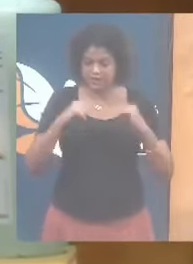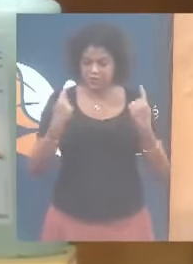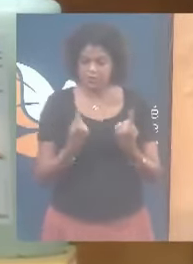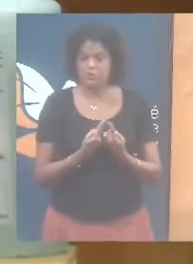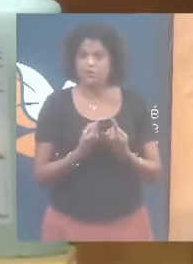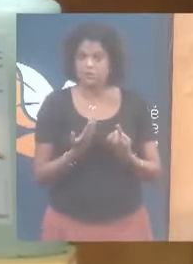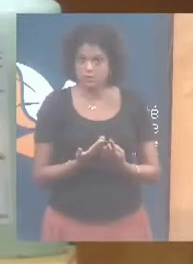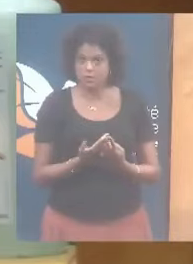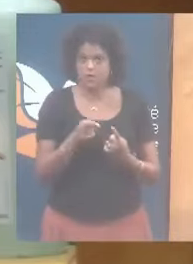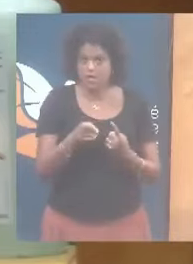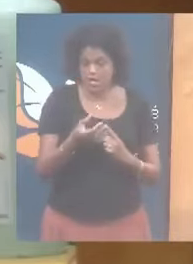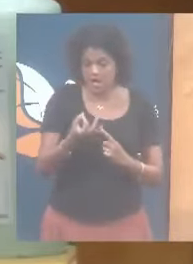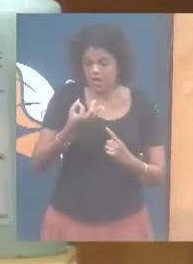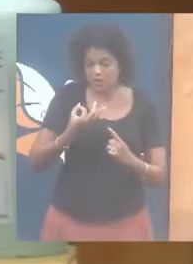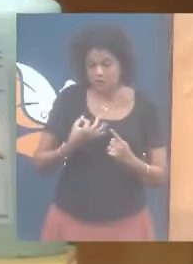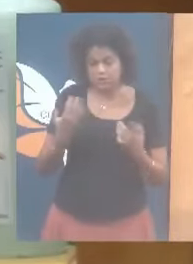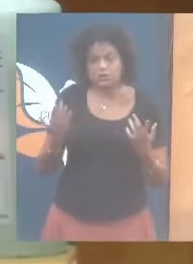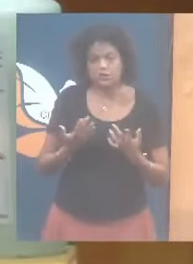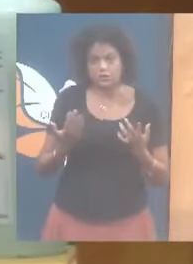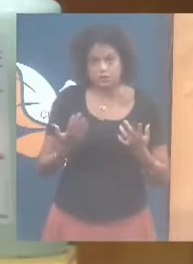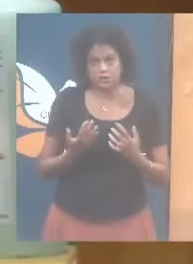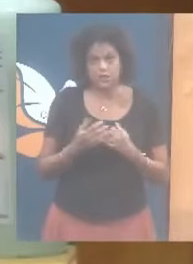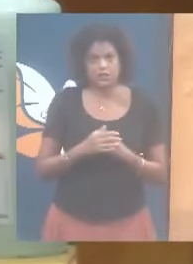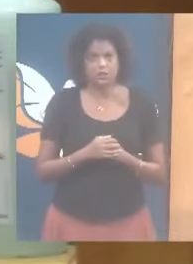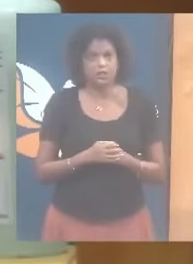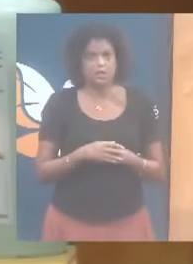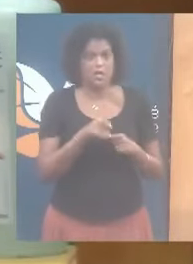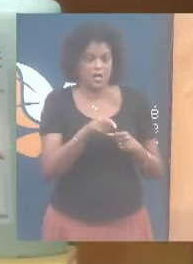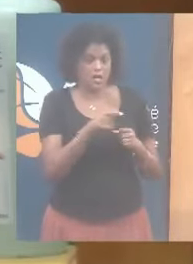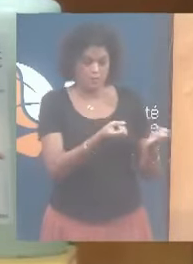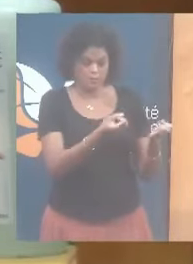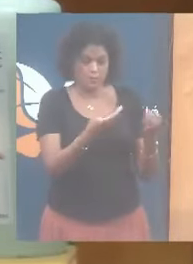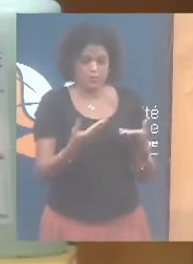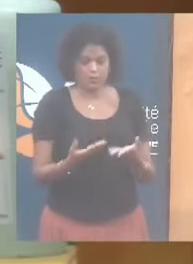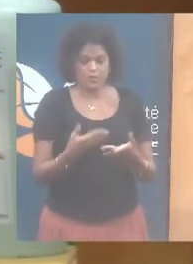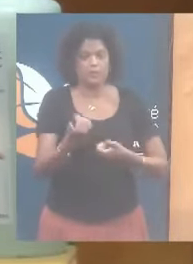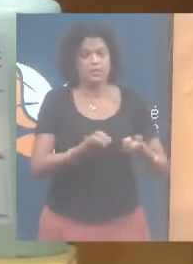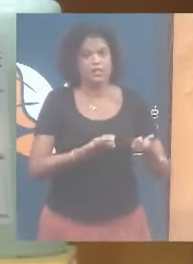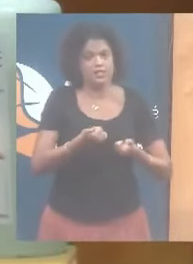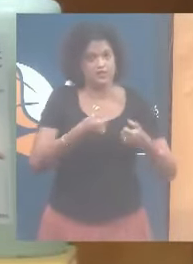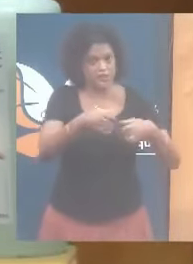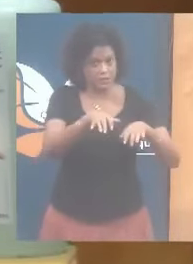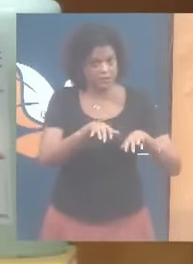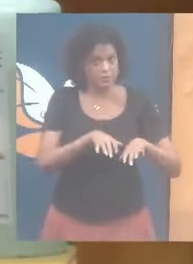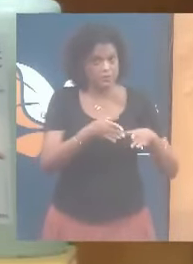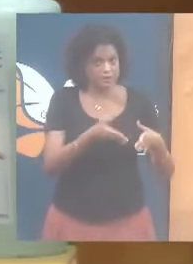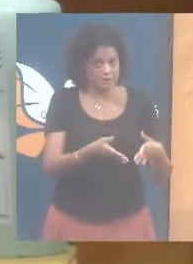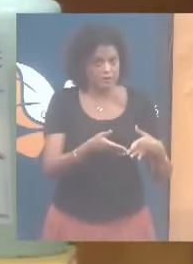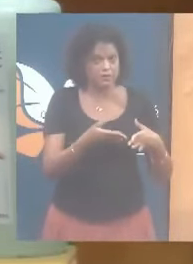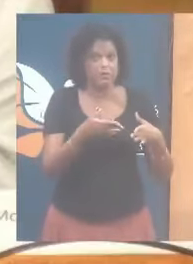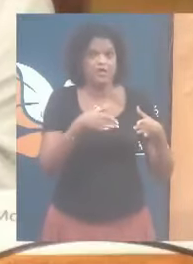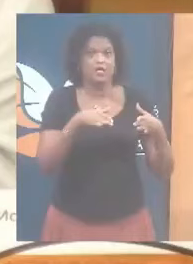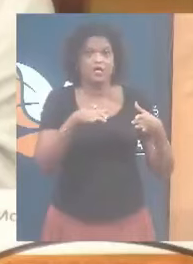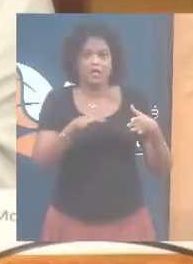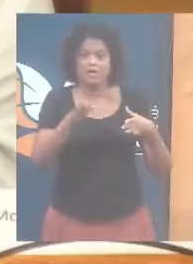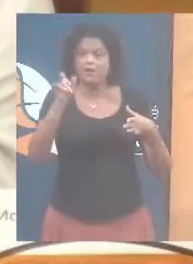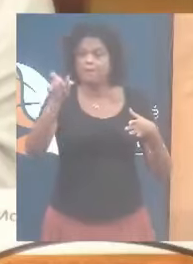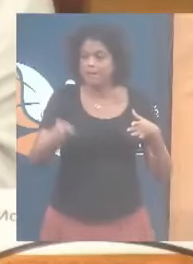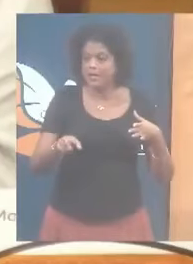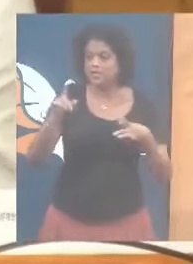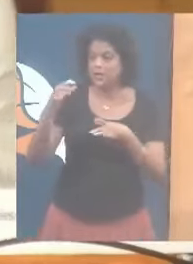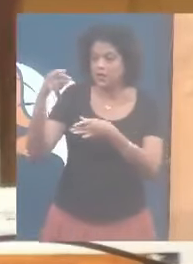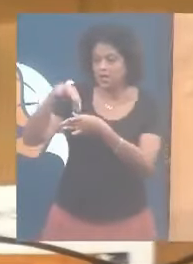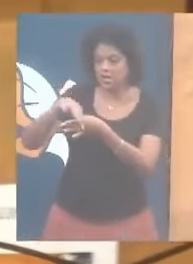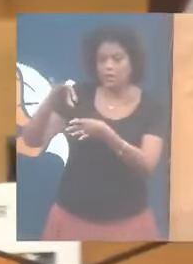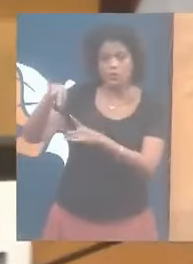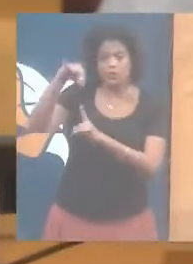Et on nous dit dans le texte qu'elle est composée par les services, donc les administratifs, et un élu